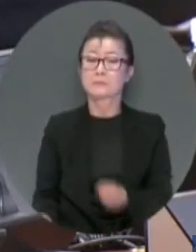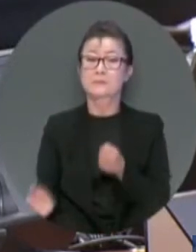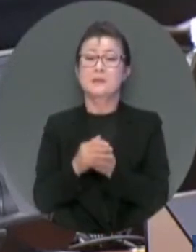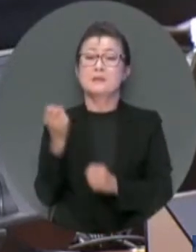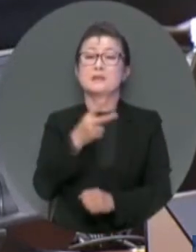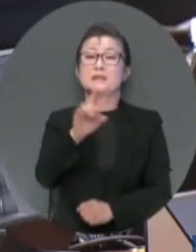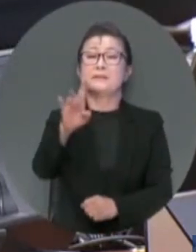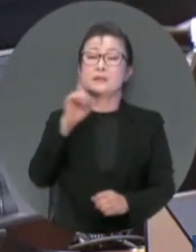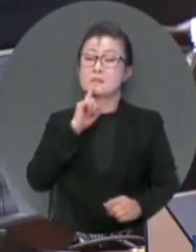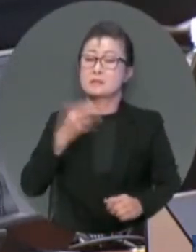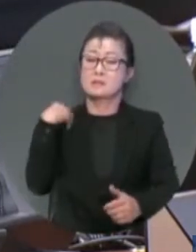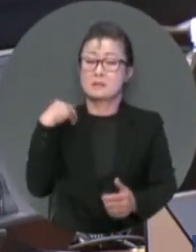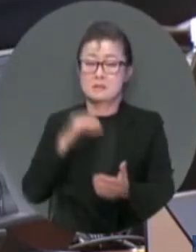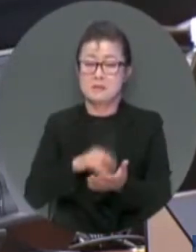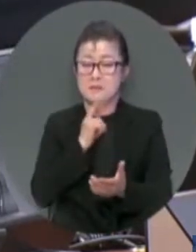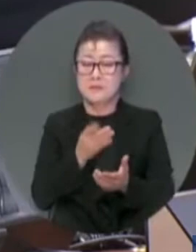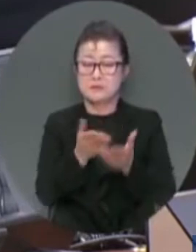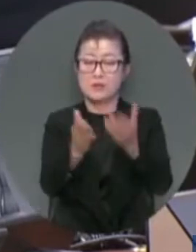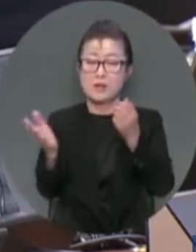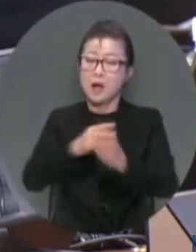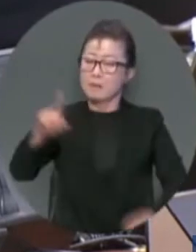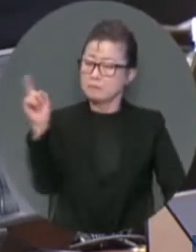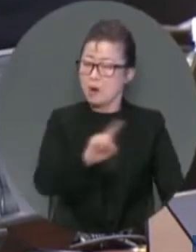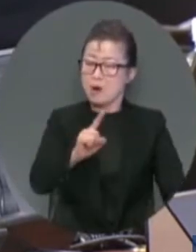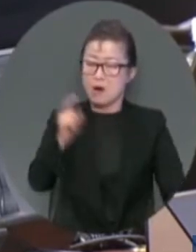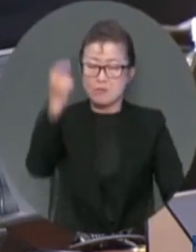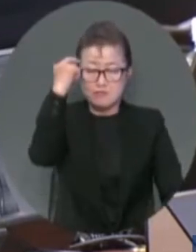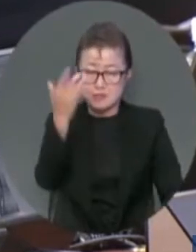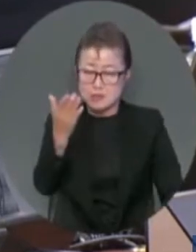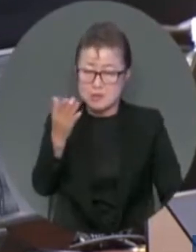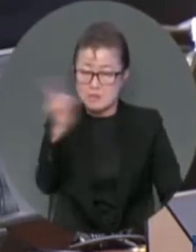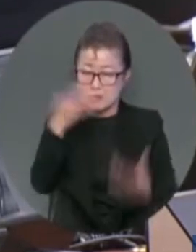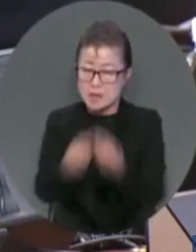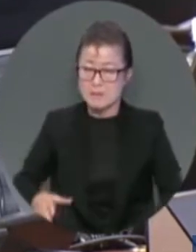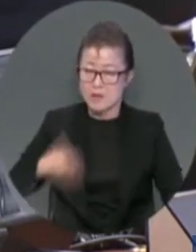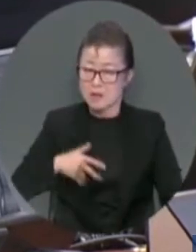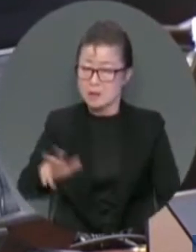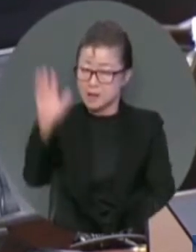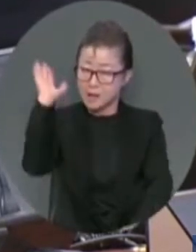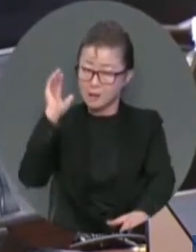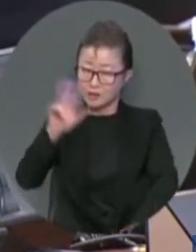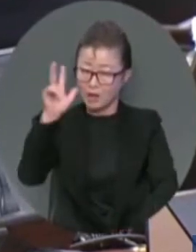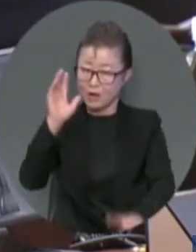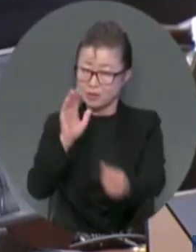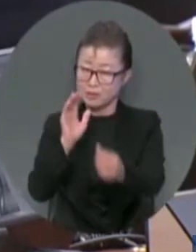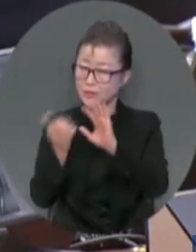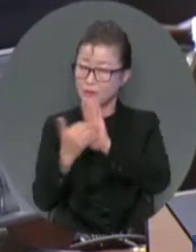다시 한번 촉구합니다. 뭘 물을 줄 알고 선서 거부합니까? 그러면서